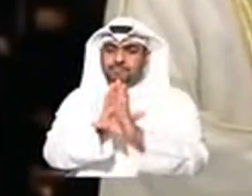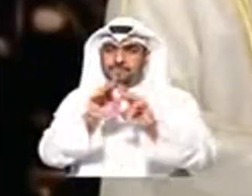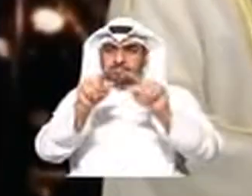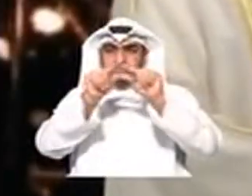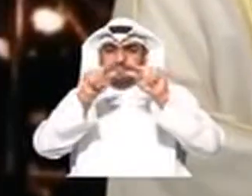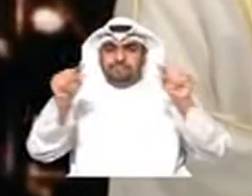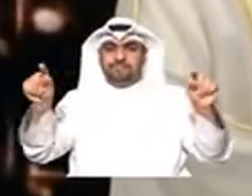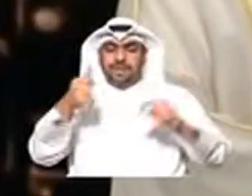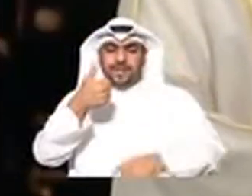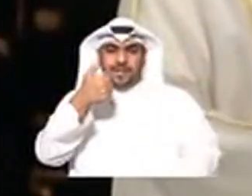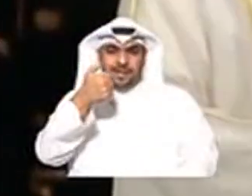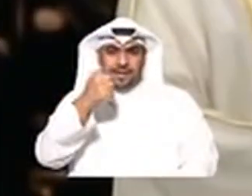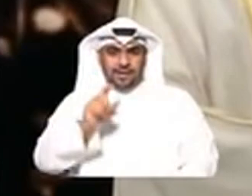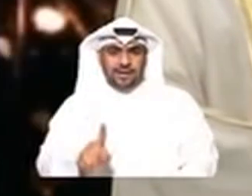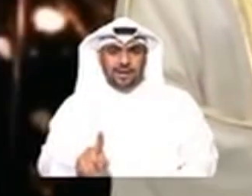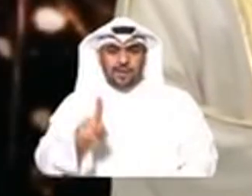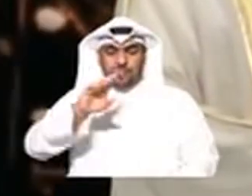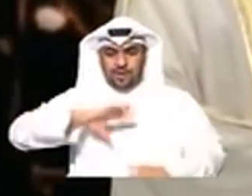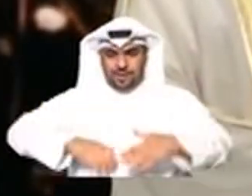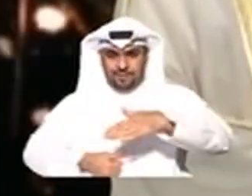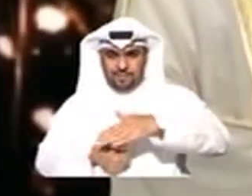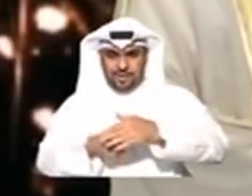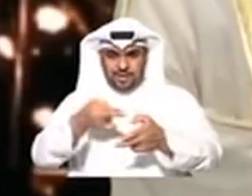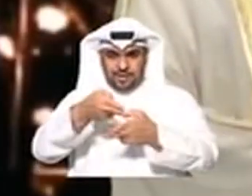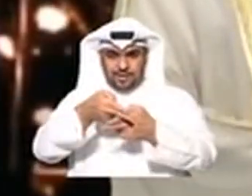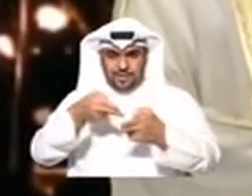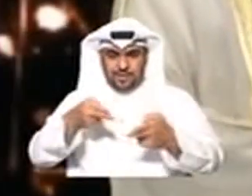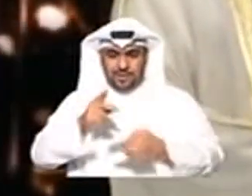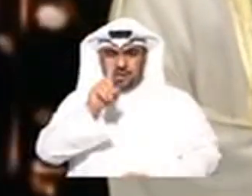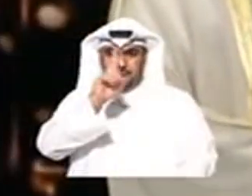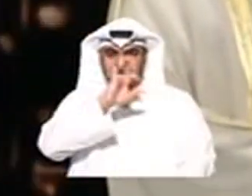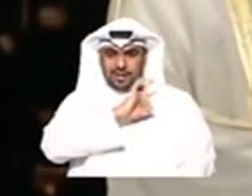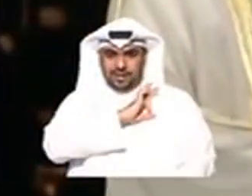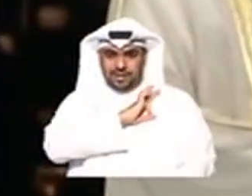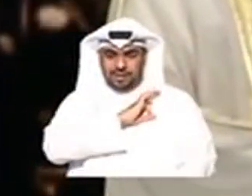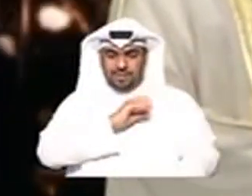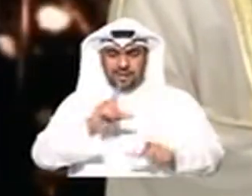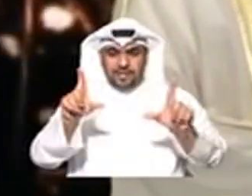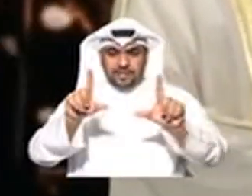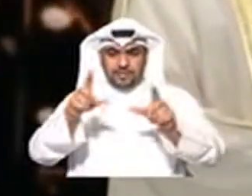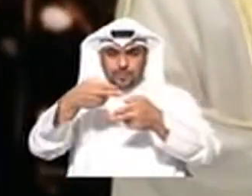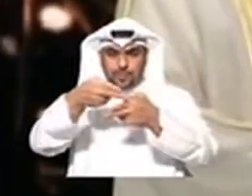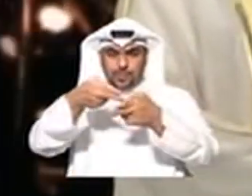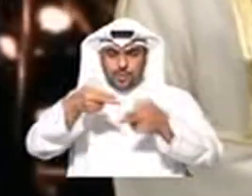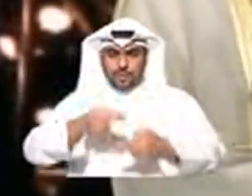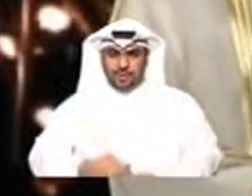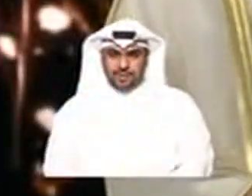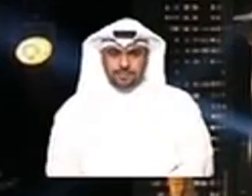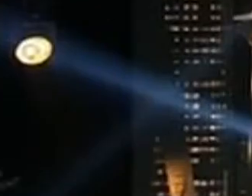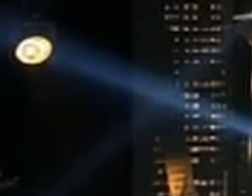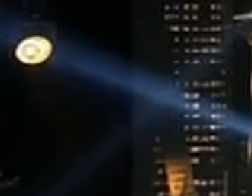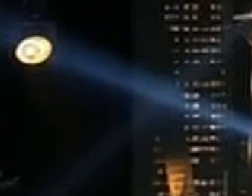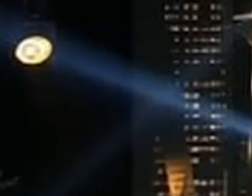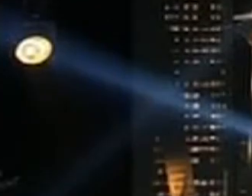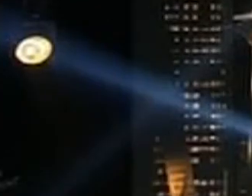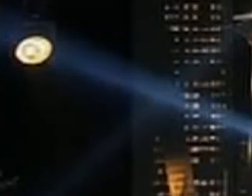التي تصدرت إنجازات حياته طيب الله ثراه. ديما دحدال، تلفزيون دولة الكويت.